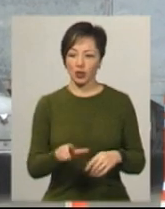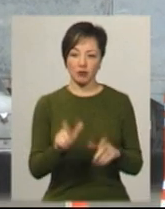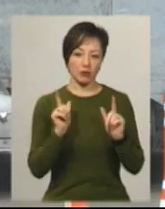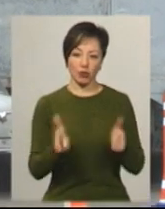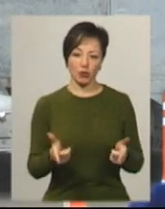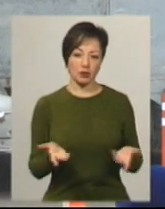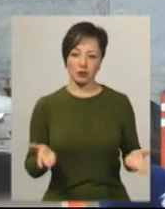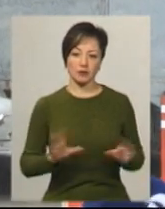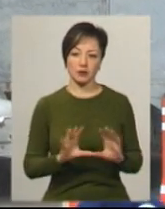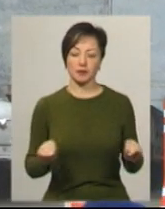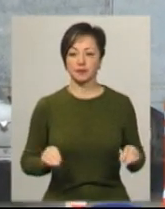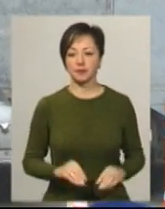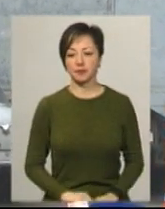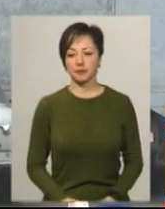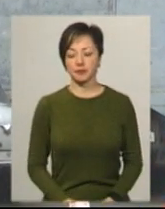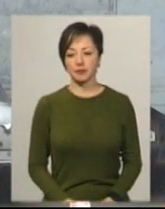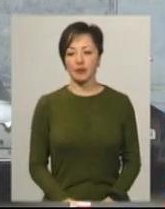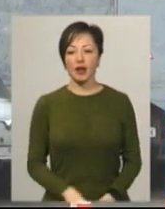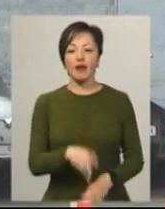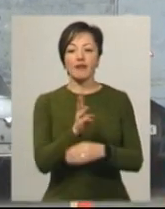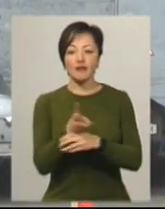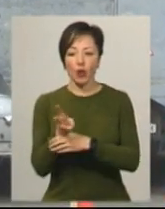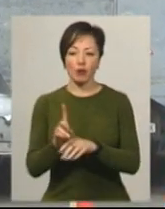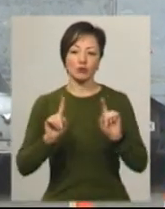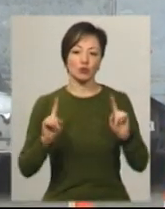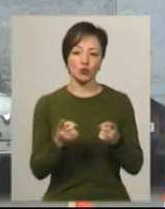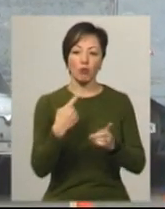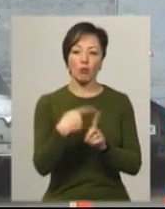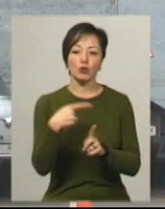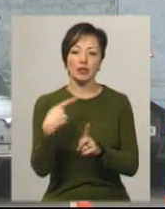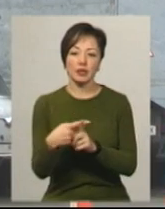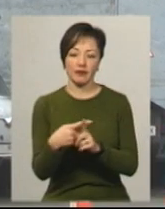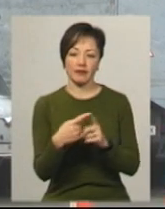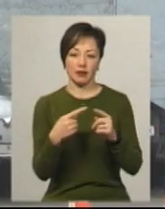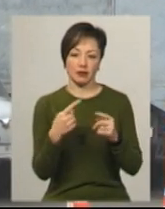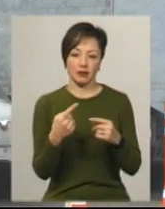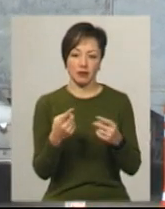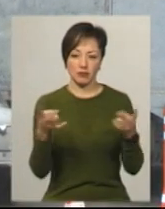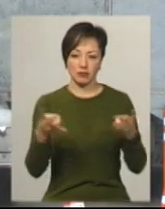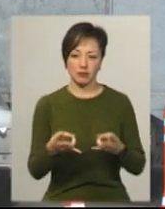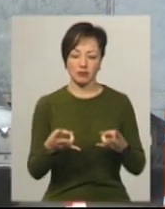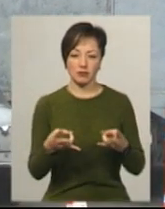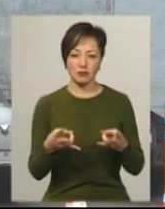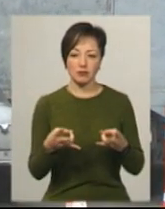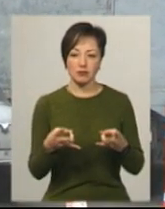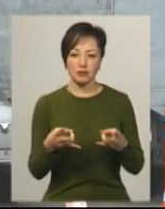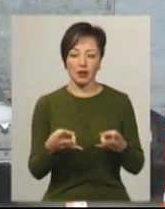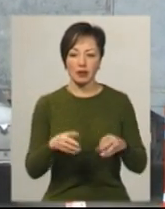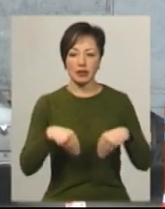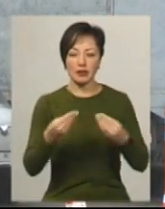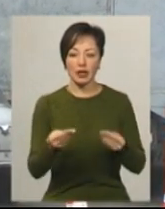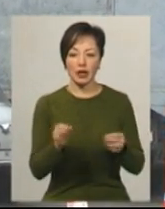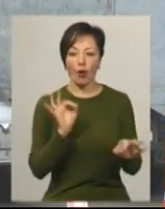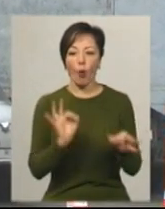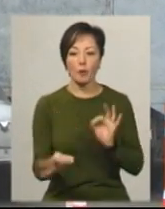принципі, погодилася і питань немає. Тобто відеокамера – це дуже позитивна така річ, яка надає